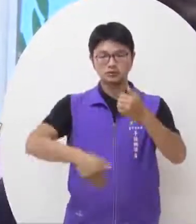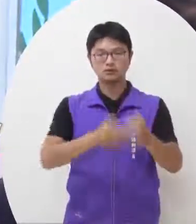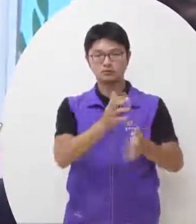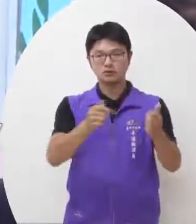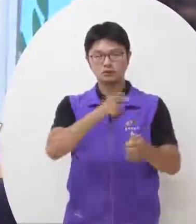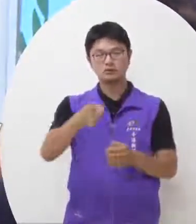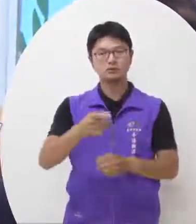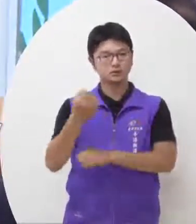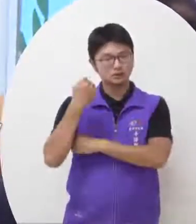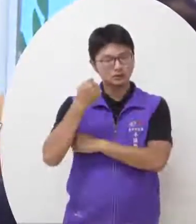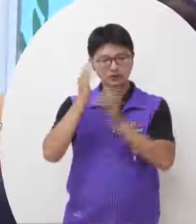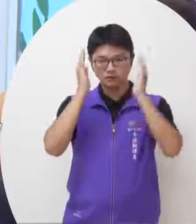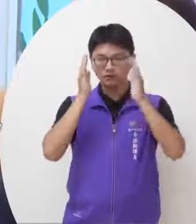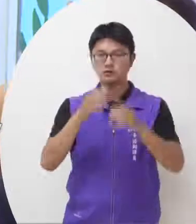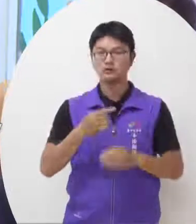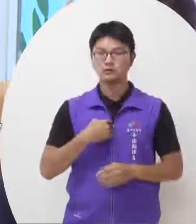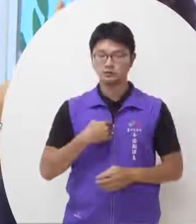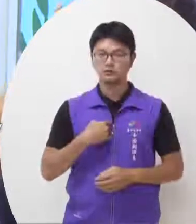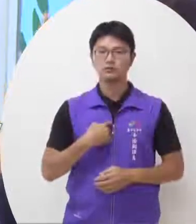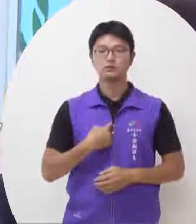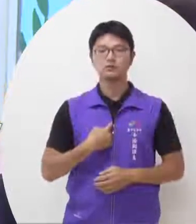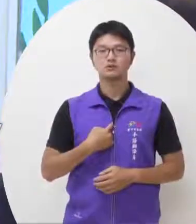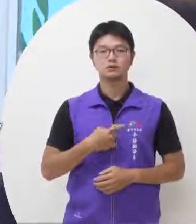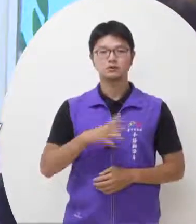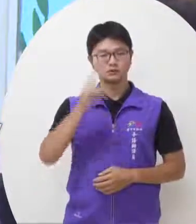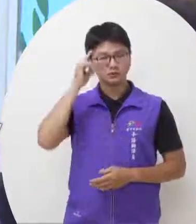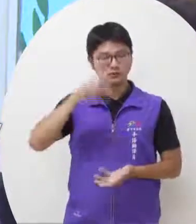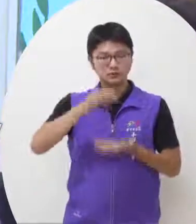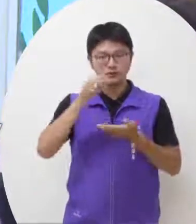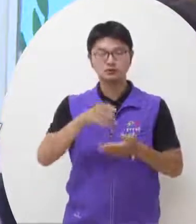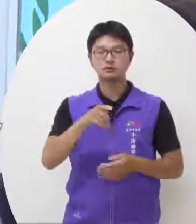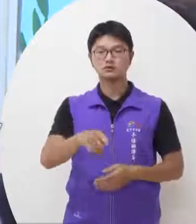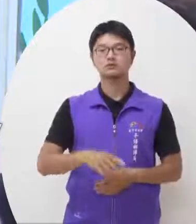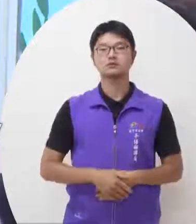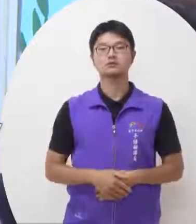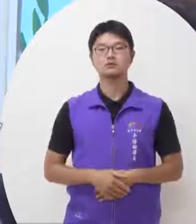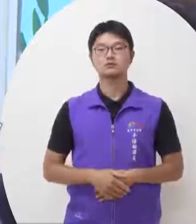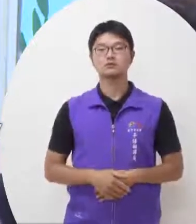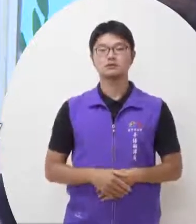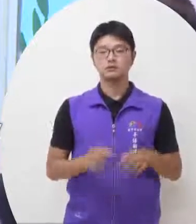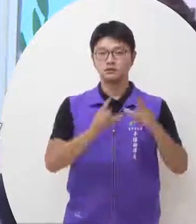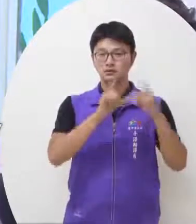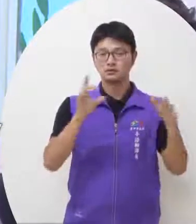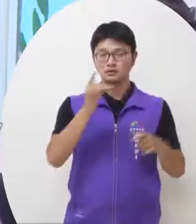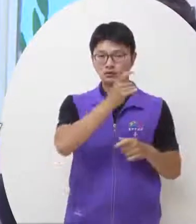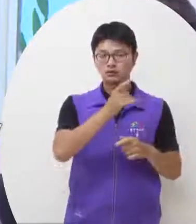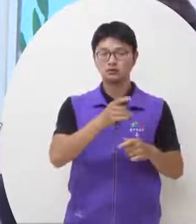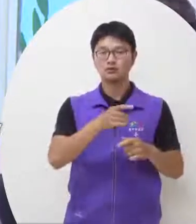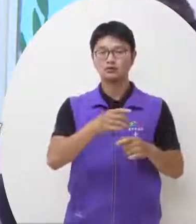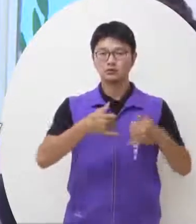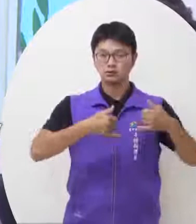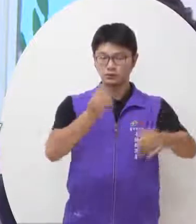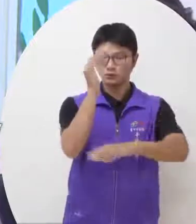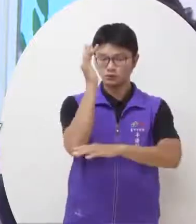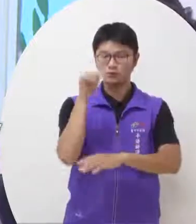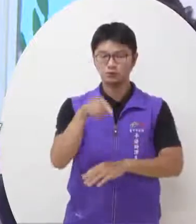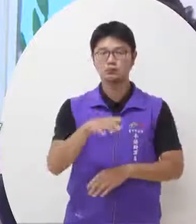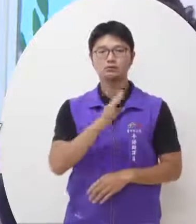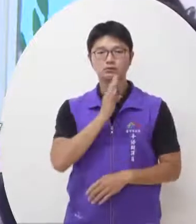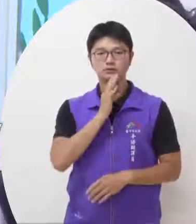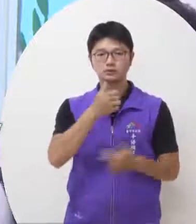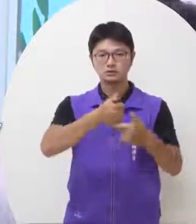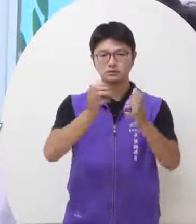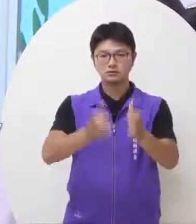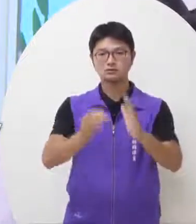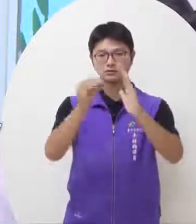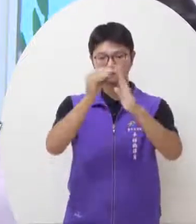建议，我们感谢市府团队哈、哦，我们大龙东西街的路市每年都有修，非常感谢我们建设